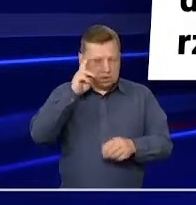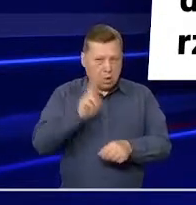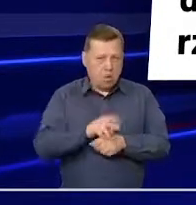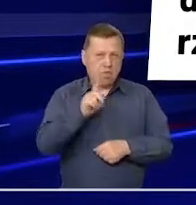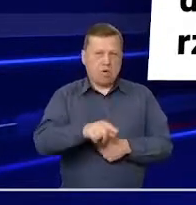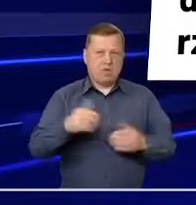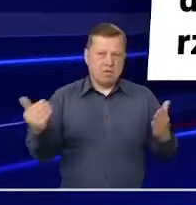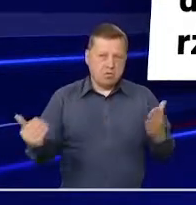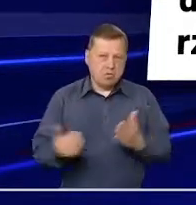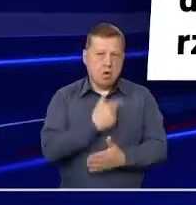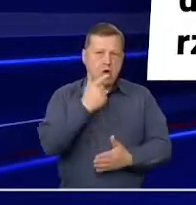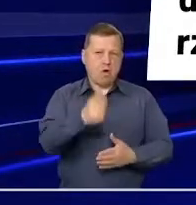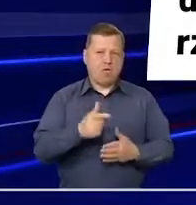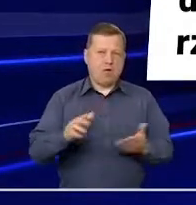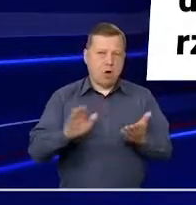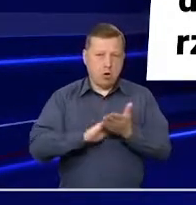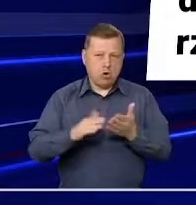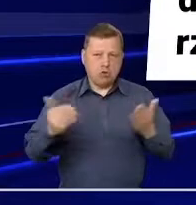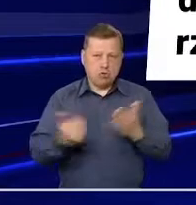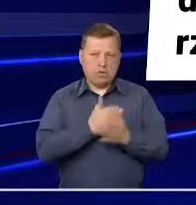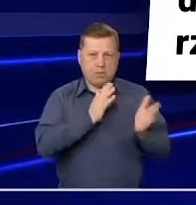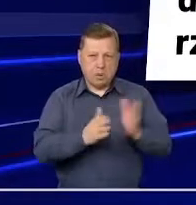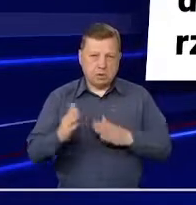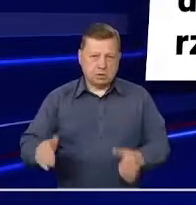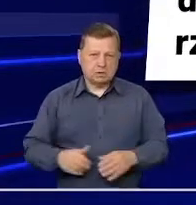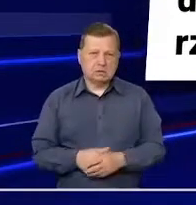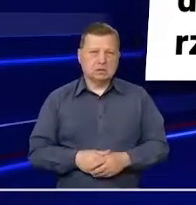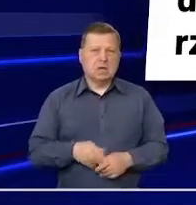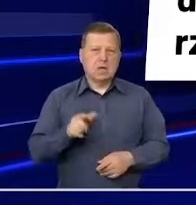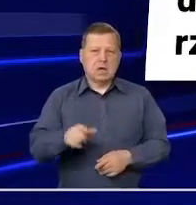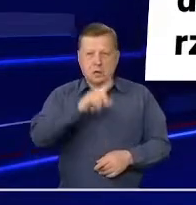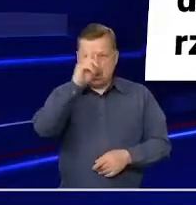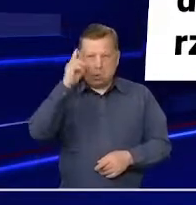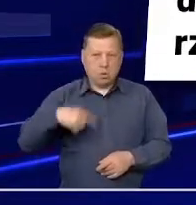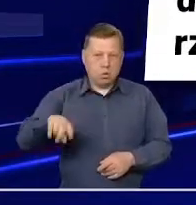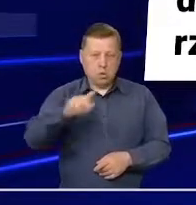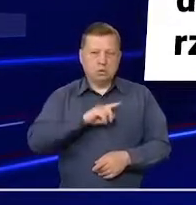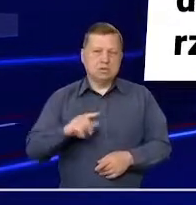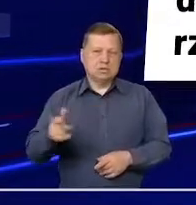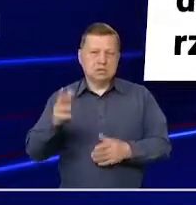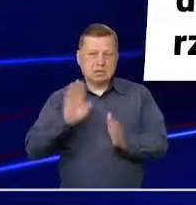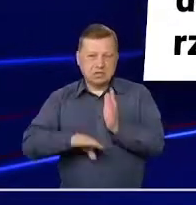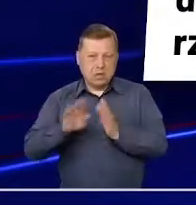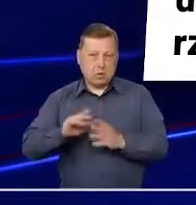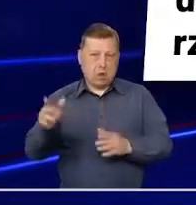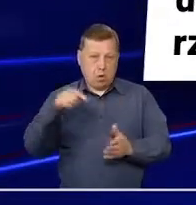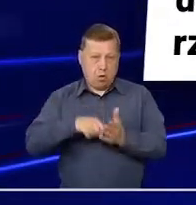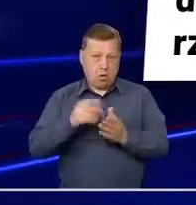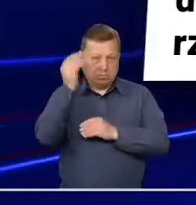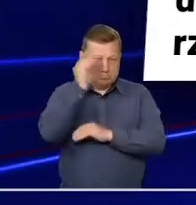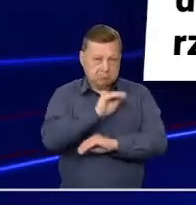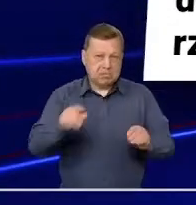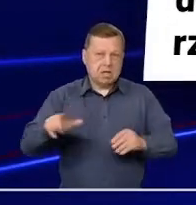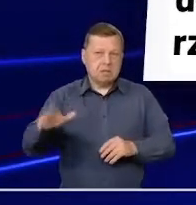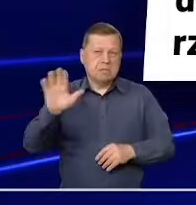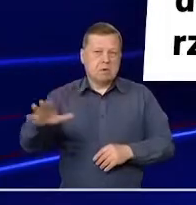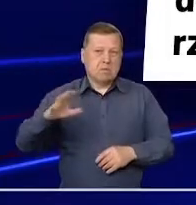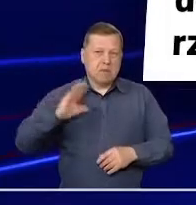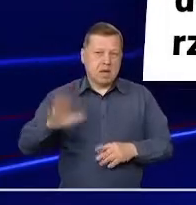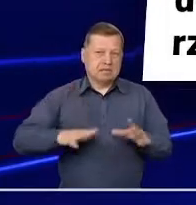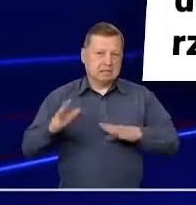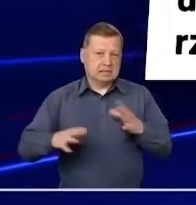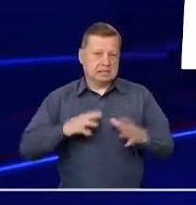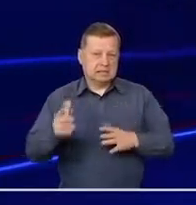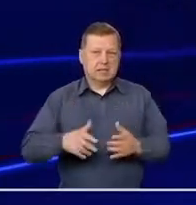nowego porządku. Paradoksalnie wzmacniała ją małość ludzi ją głoszących, poddanych na dodatek frustracji wynikającej